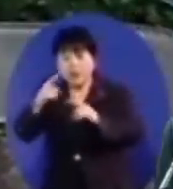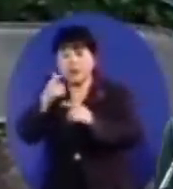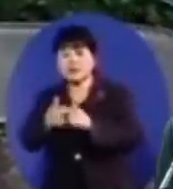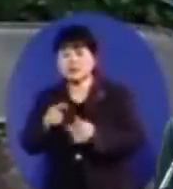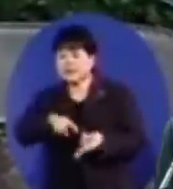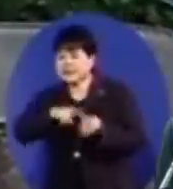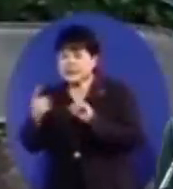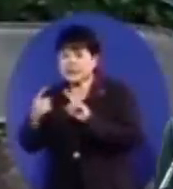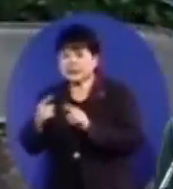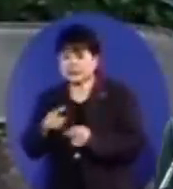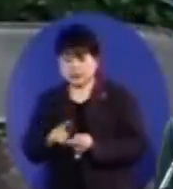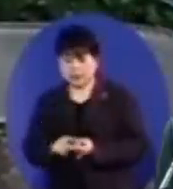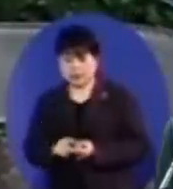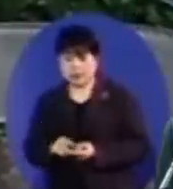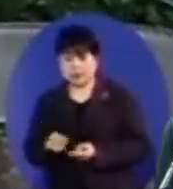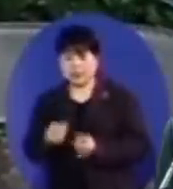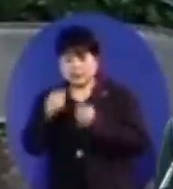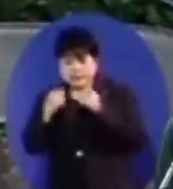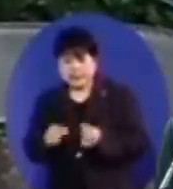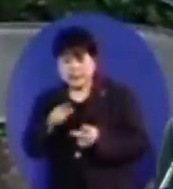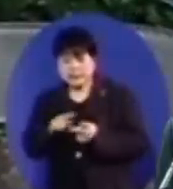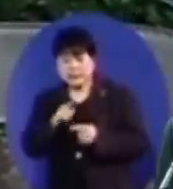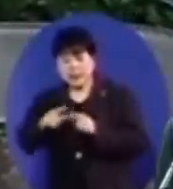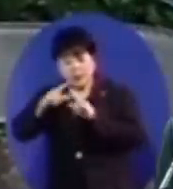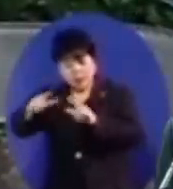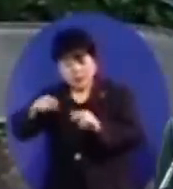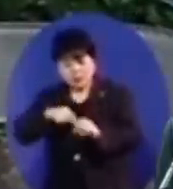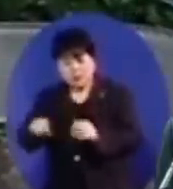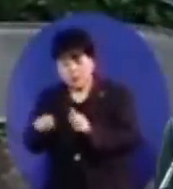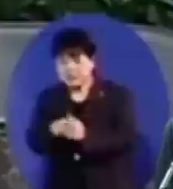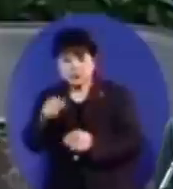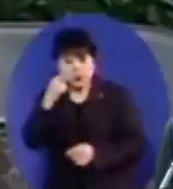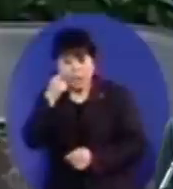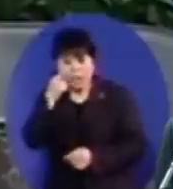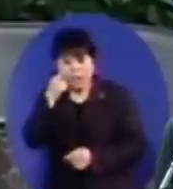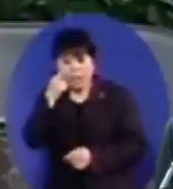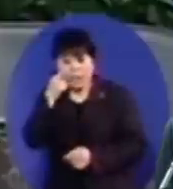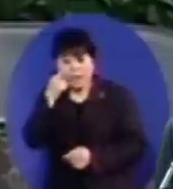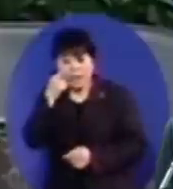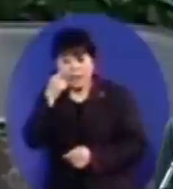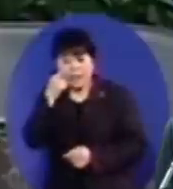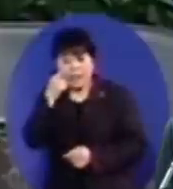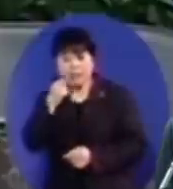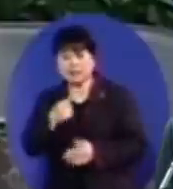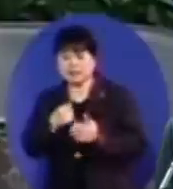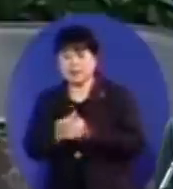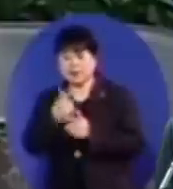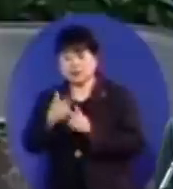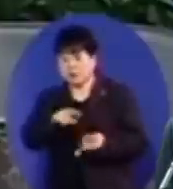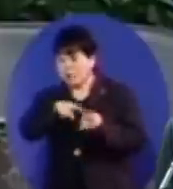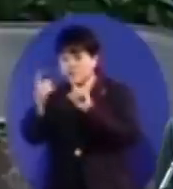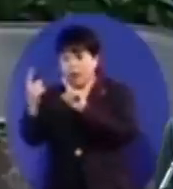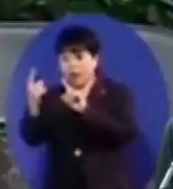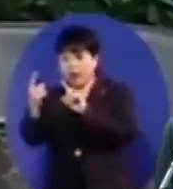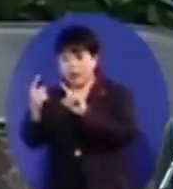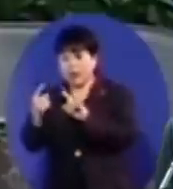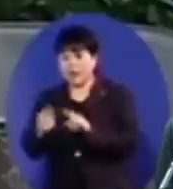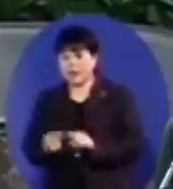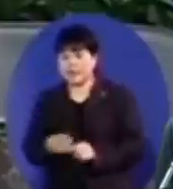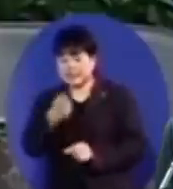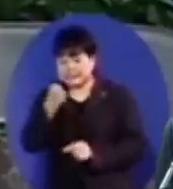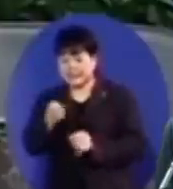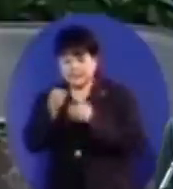예수님이 살아계실 때 그렇게 말씀하셨는데도 믿을 수가 없습니다. 그래서 예수님이 부활한 후 40일